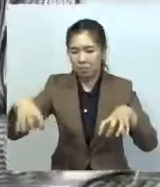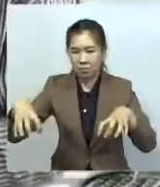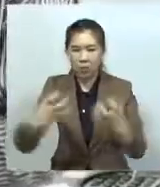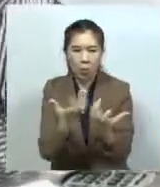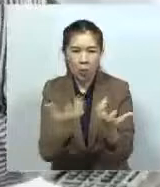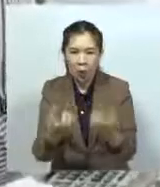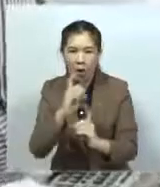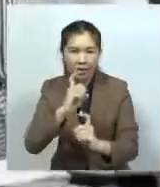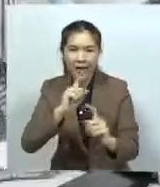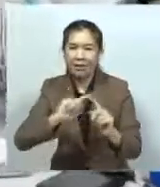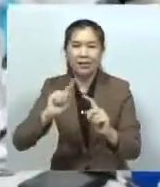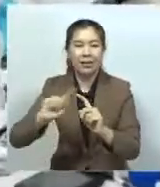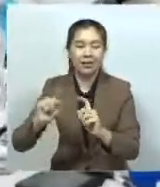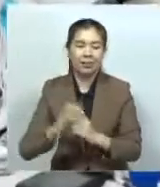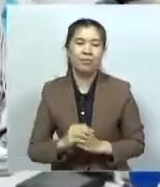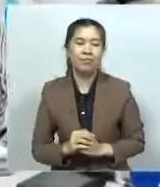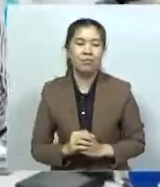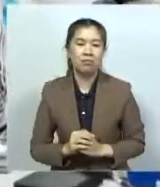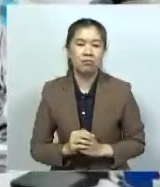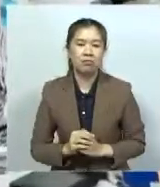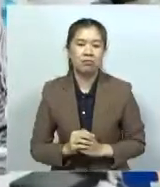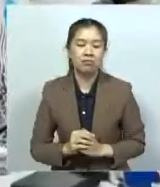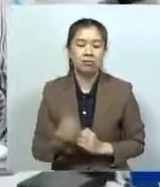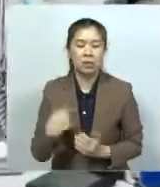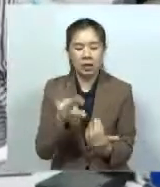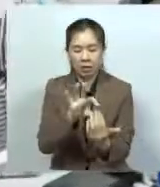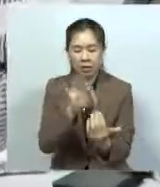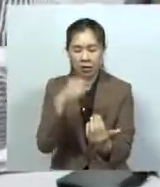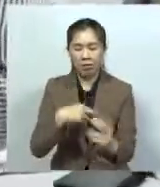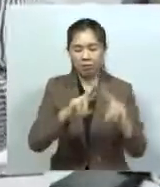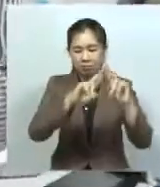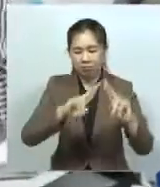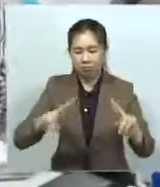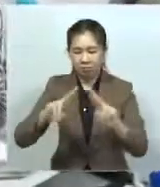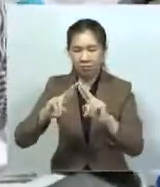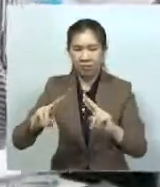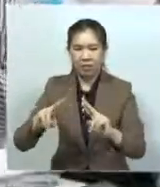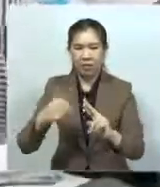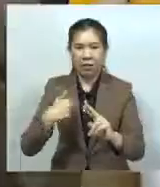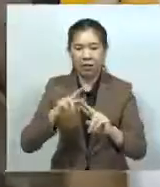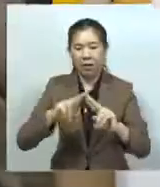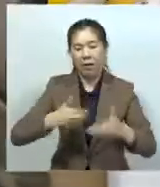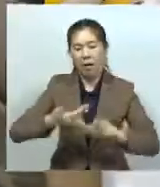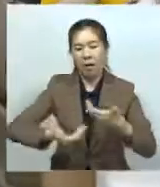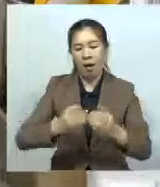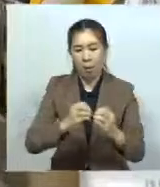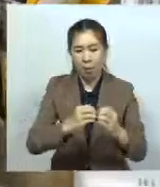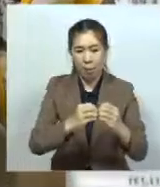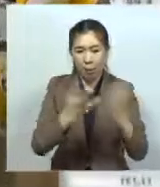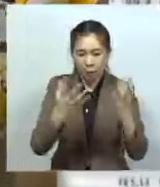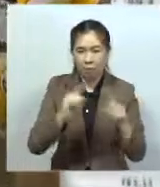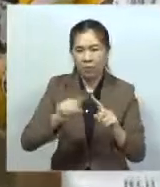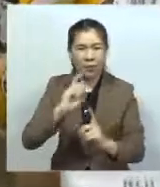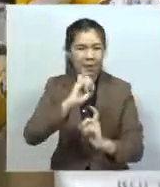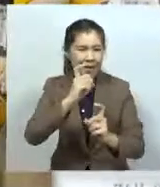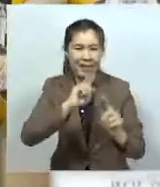วัตถุอันตรายที่มีลักษณะคล้ายคลึงกันเขาสุ่มตรวจไปทั้งหมด5ร้าน ไม่พบการจำหน่ายพลุหรือว่าดอกไม้เพลิงหรือว่